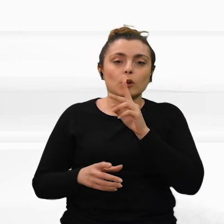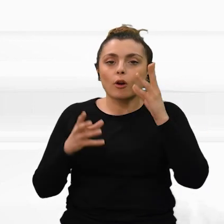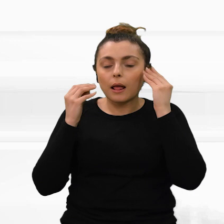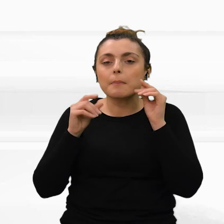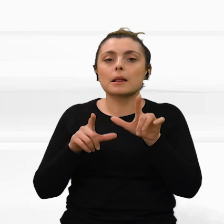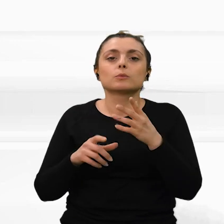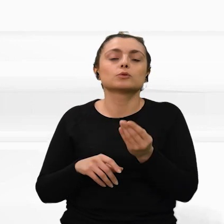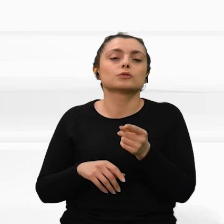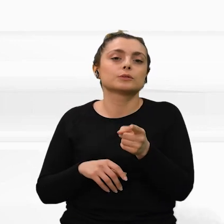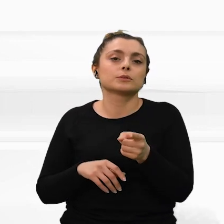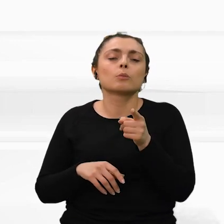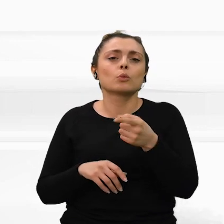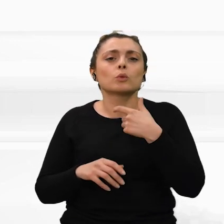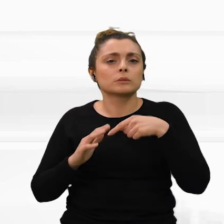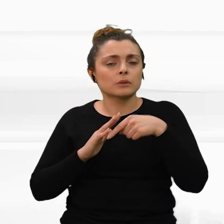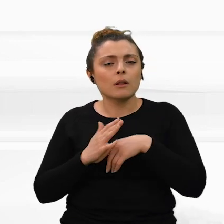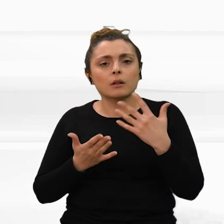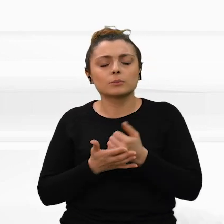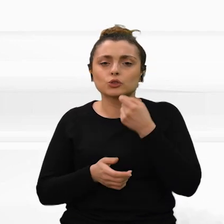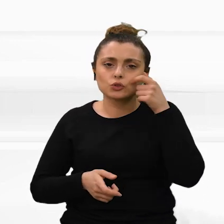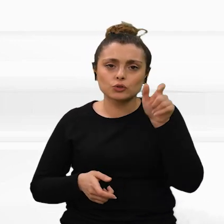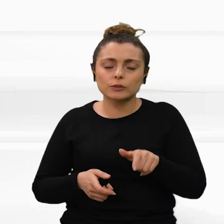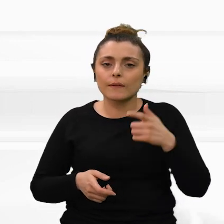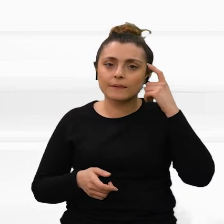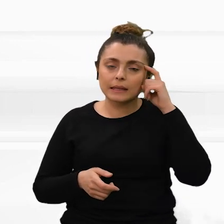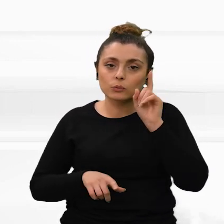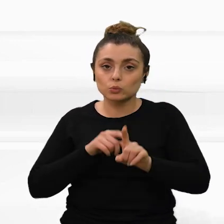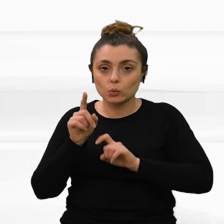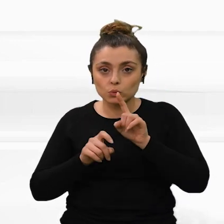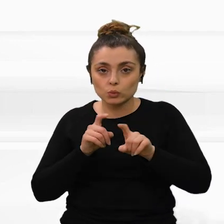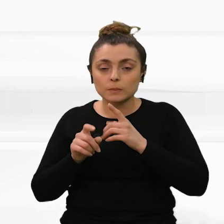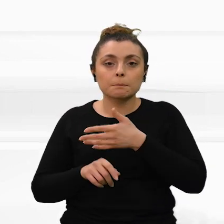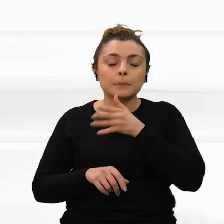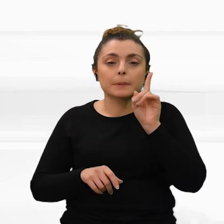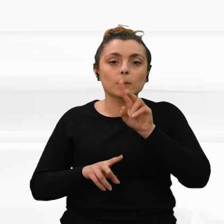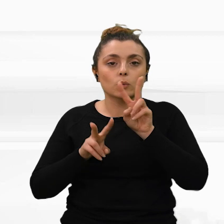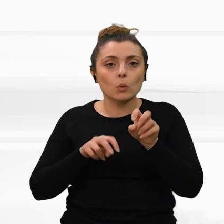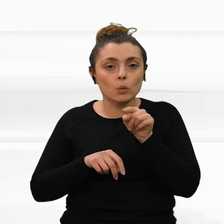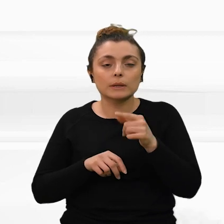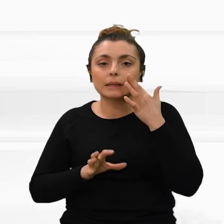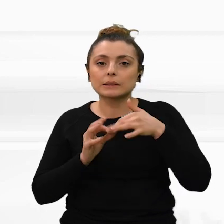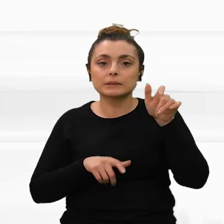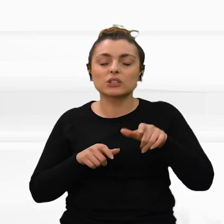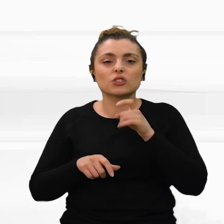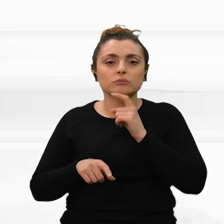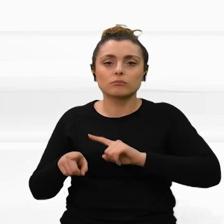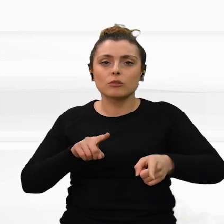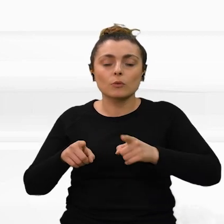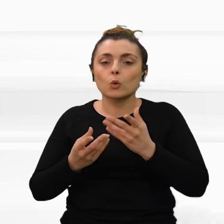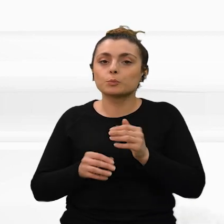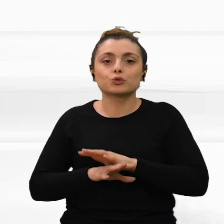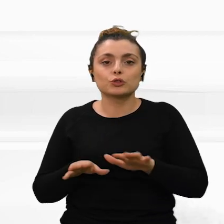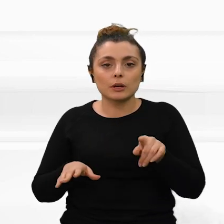susmayı öğrenmeleri olacaktır bu özelliği kazanan kişi Fikri sorulduğunda bilmediği bir konuda insanları yanlış